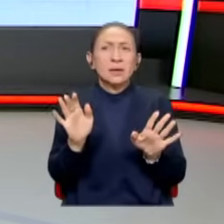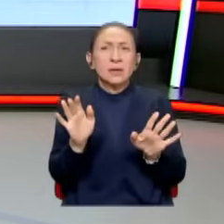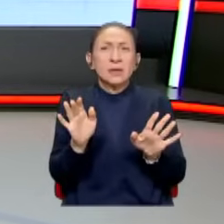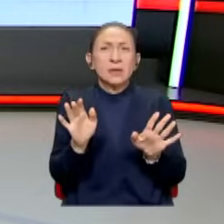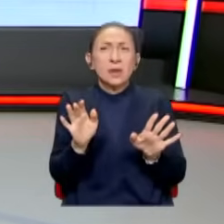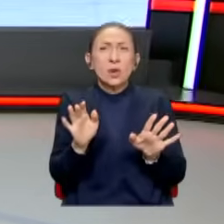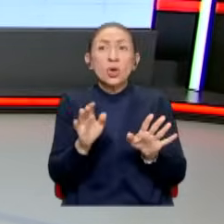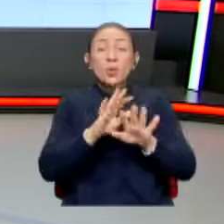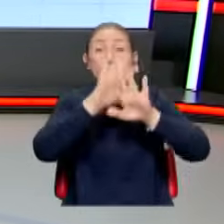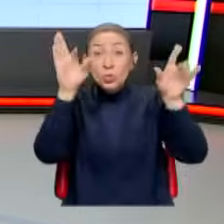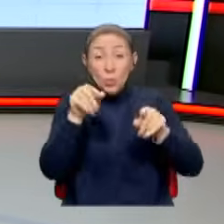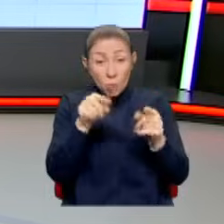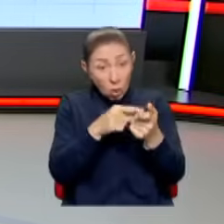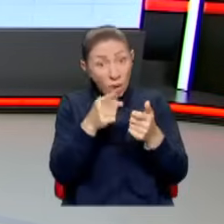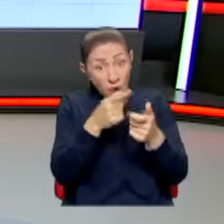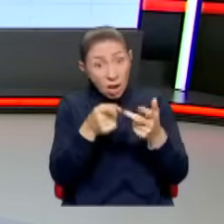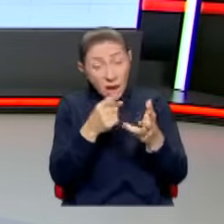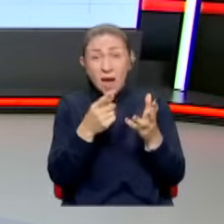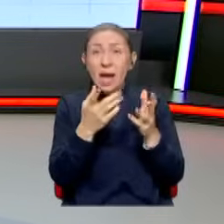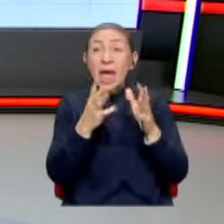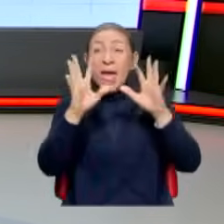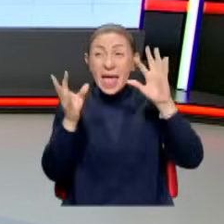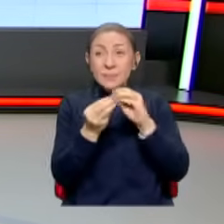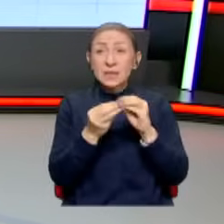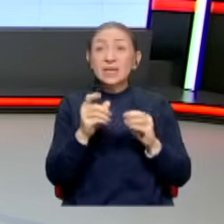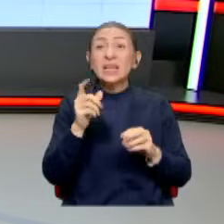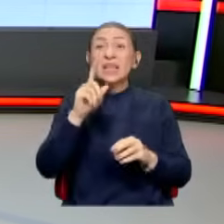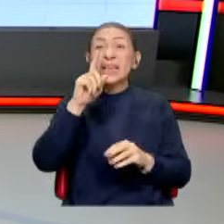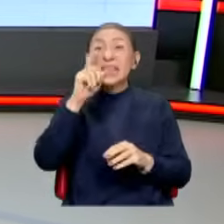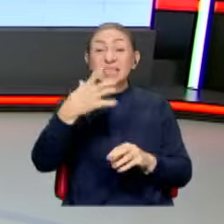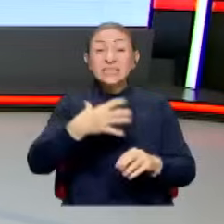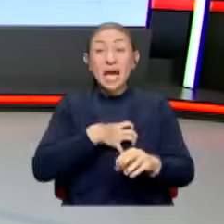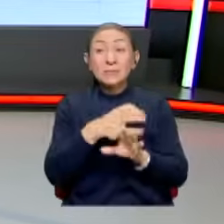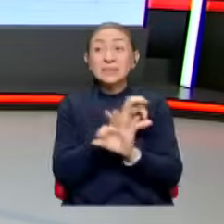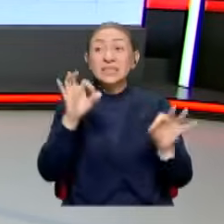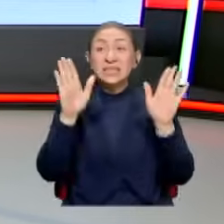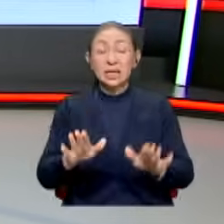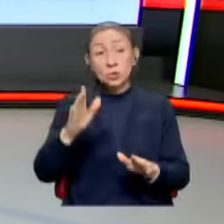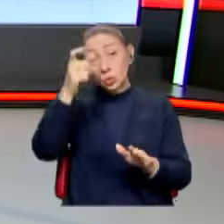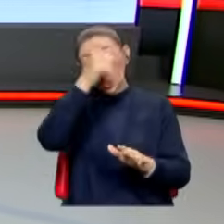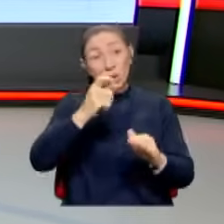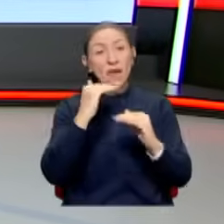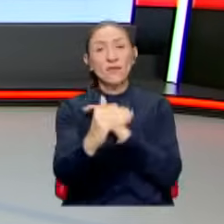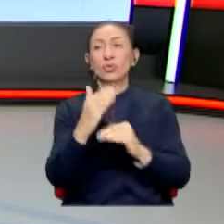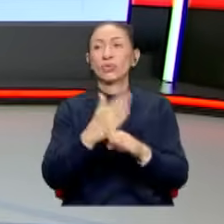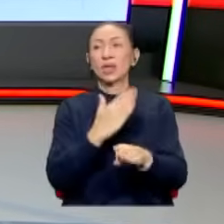Hayatta bütün bunlarda yalnız sahipsiz kalır bu ülkenin